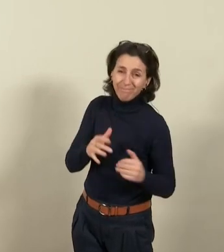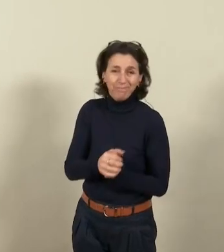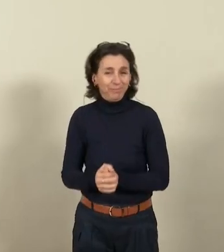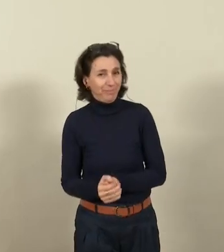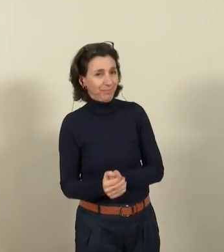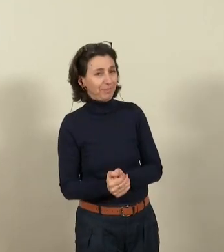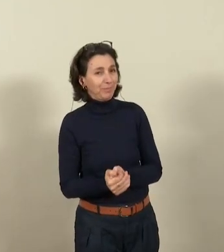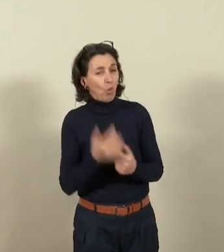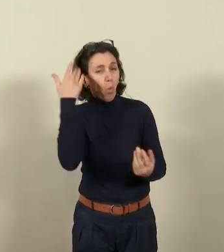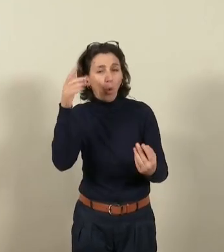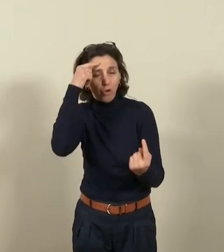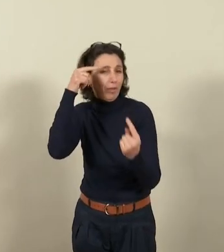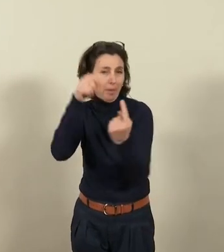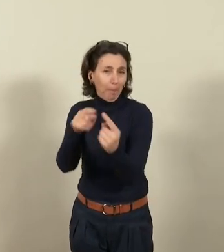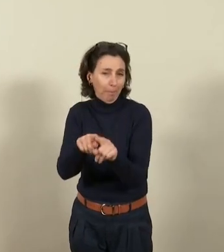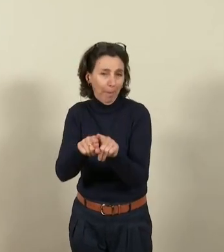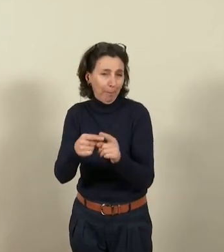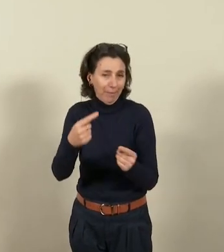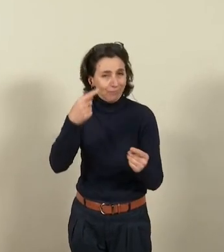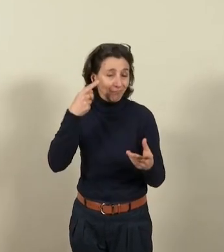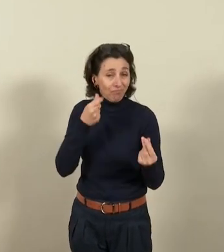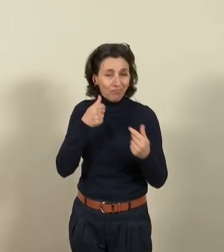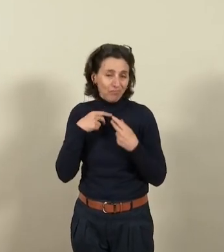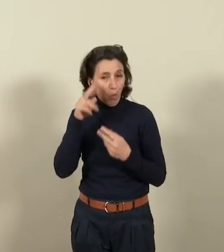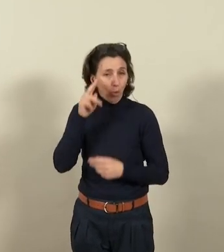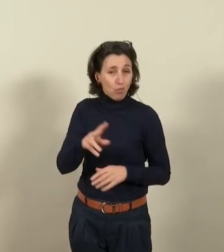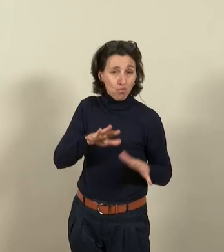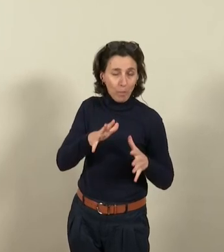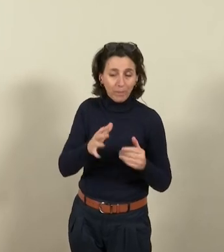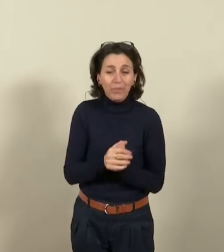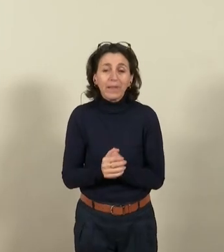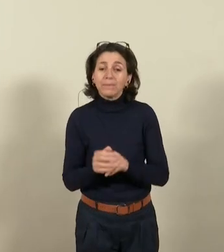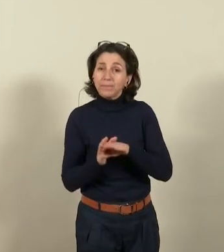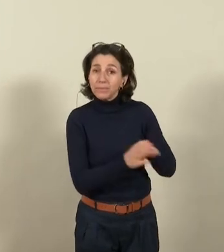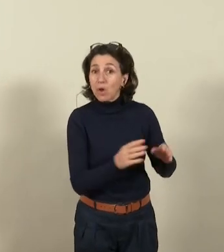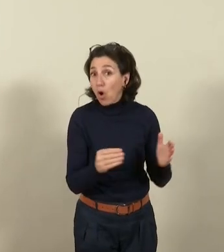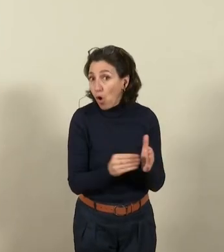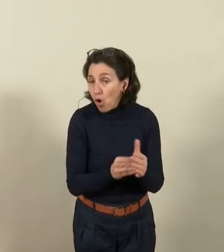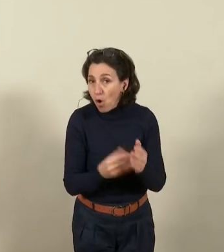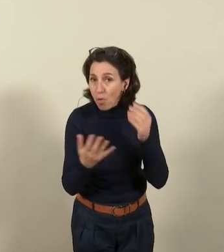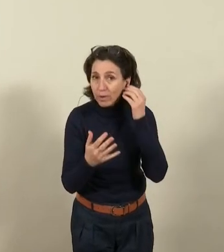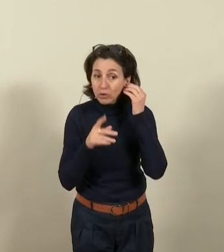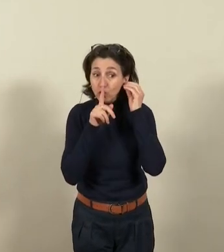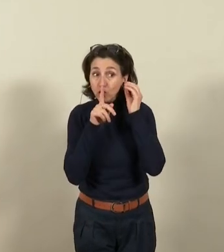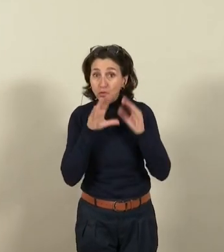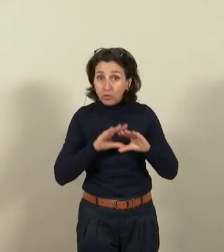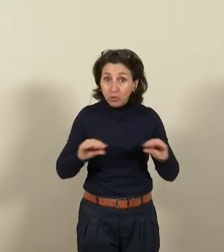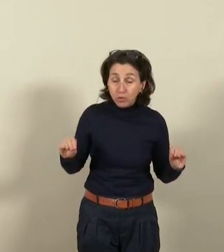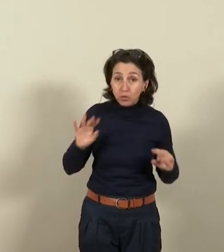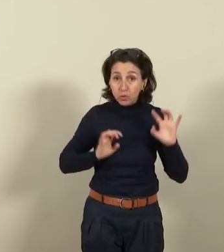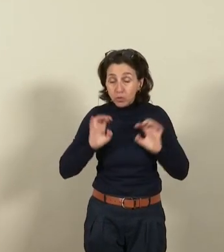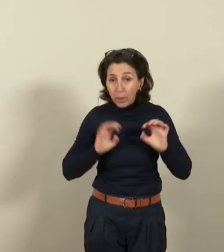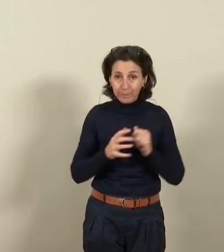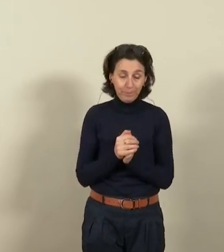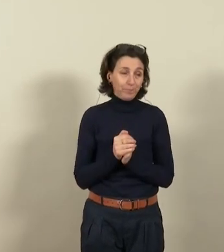d'ailleurs en première lecture on pourrait apprécier la rédaction très écuménique qui essaie de faire consensus avec la plupart des groupes de notre